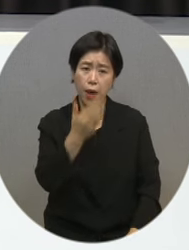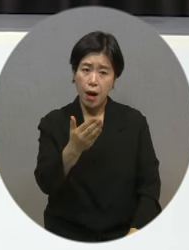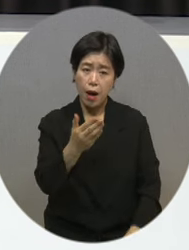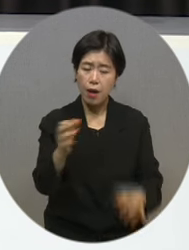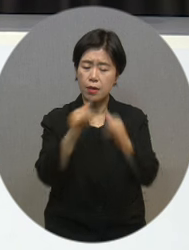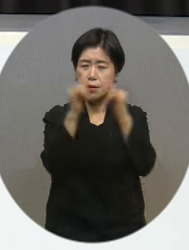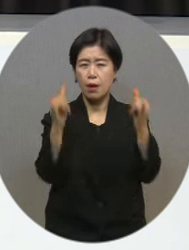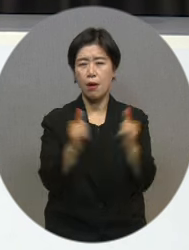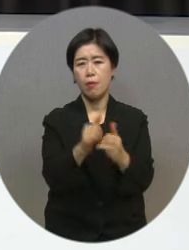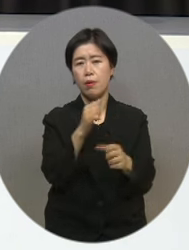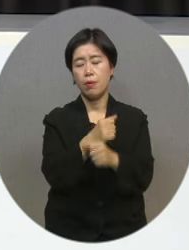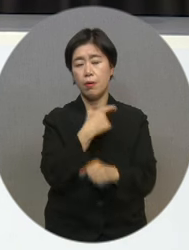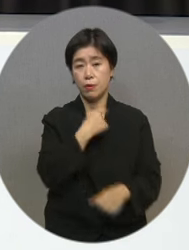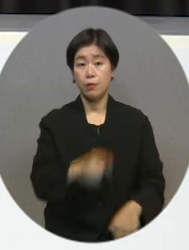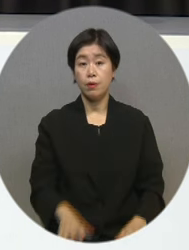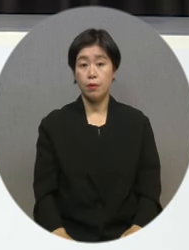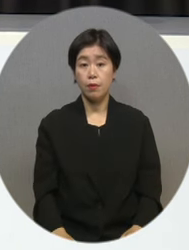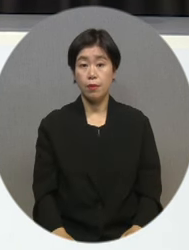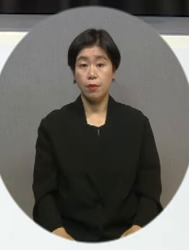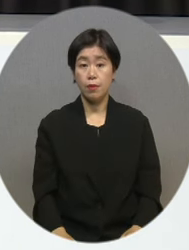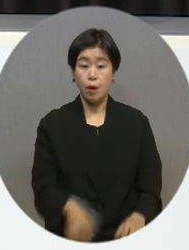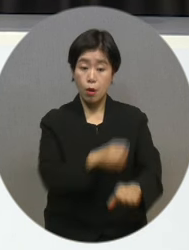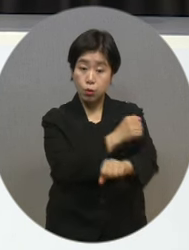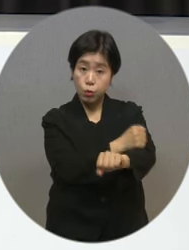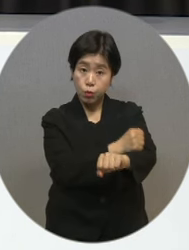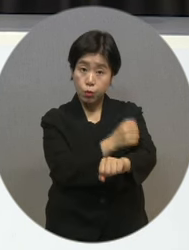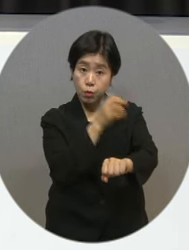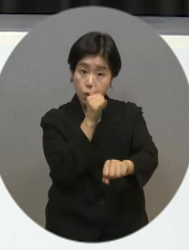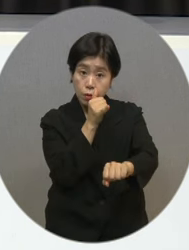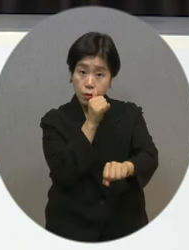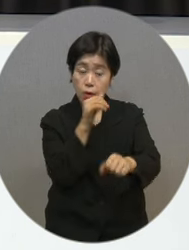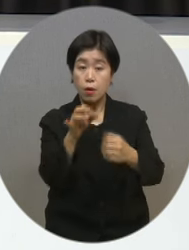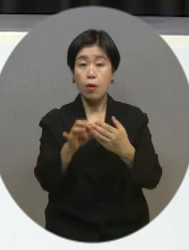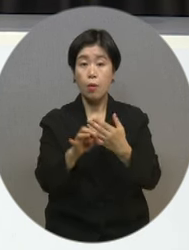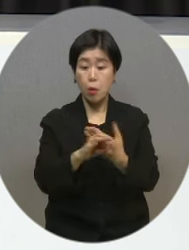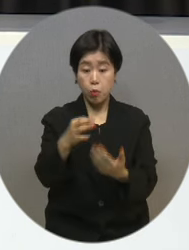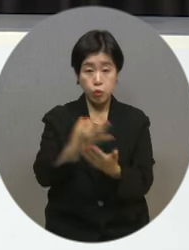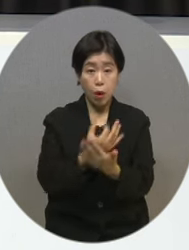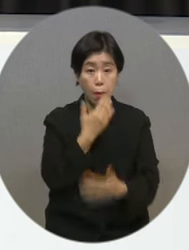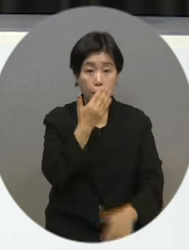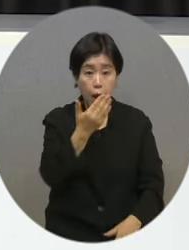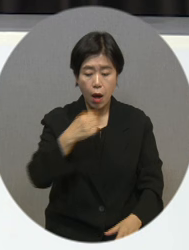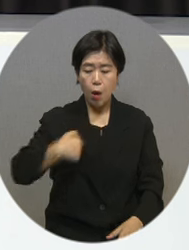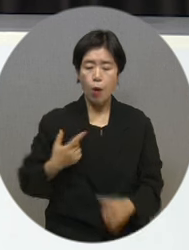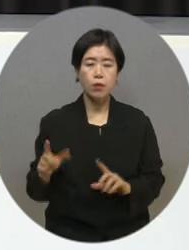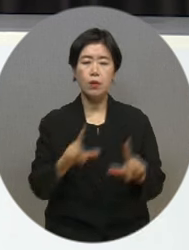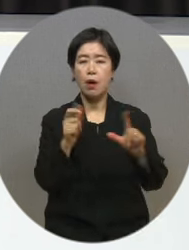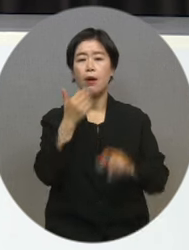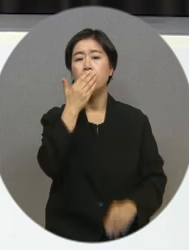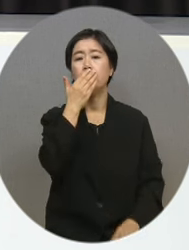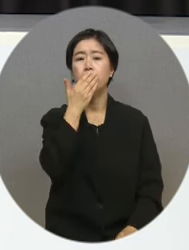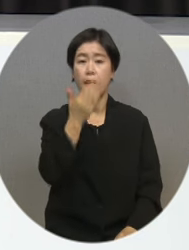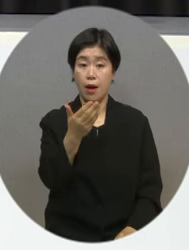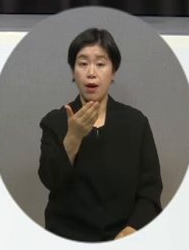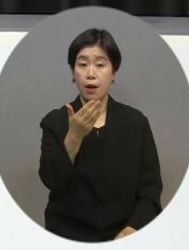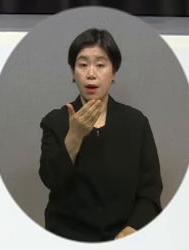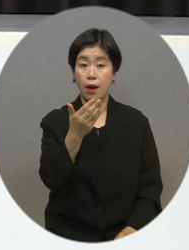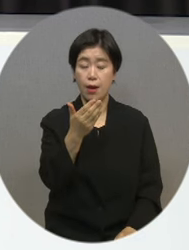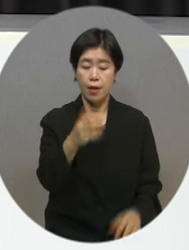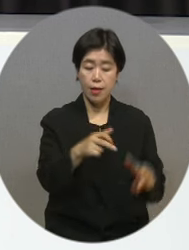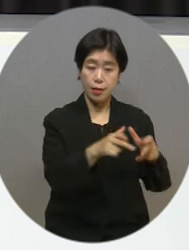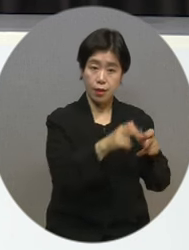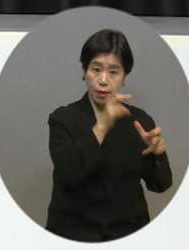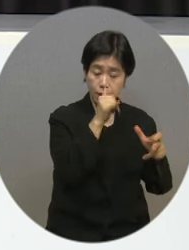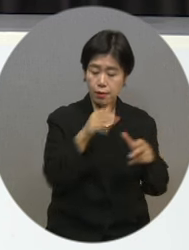않고 자립적인 삶을 살아가는 사회. 그래서 장애인과 비장애인이 구분되거나